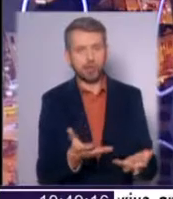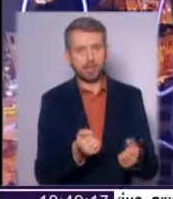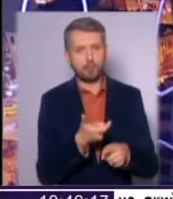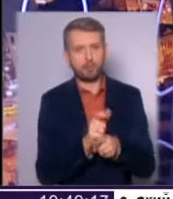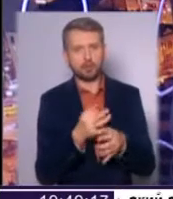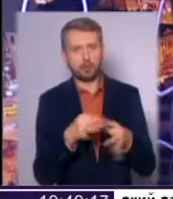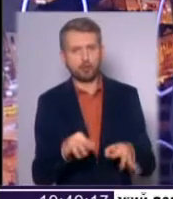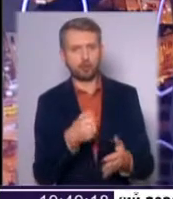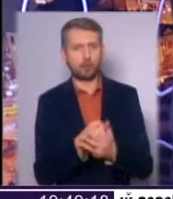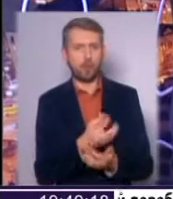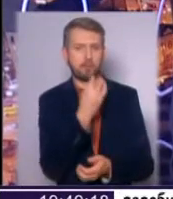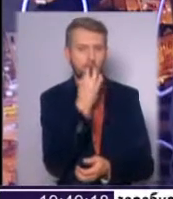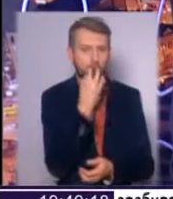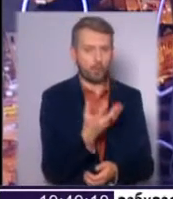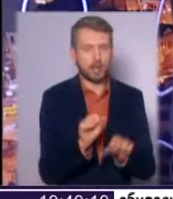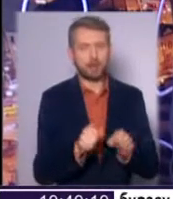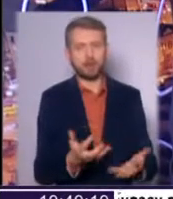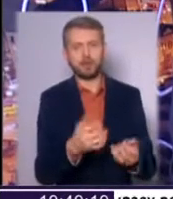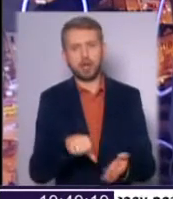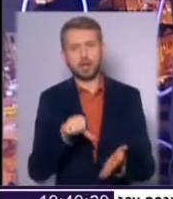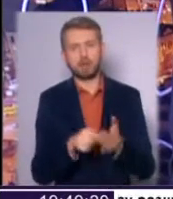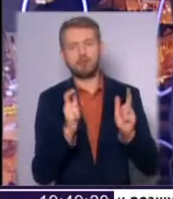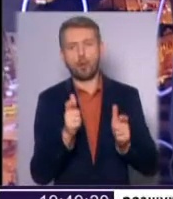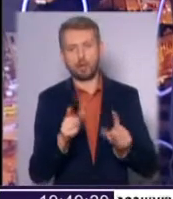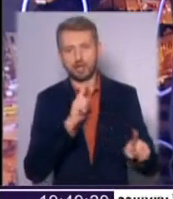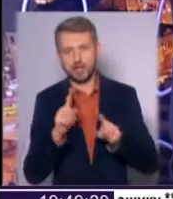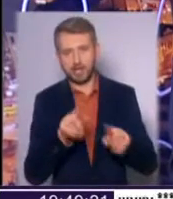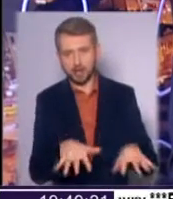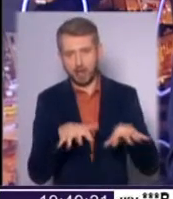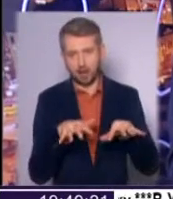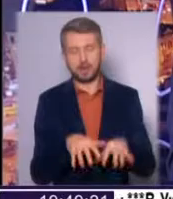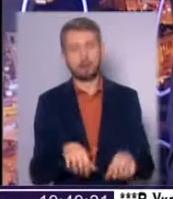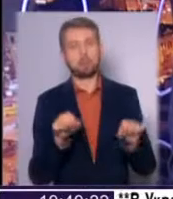до мікрофона, можливість брати участь у погоджувальній раді,